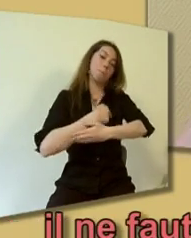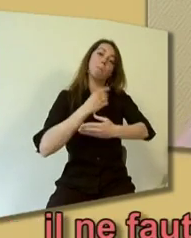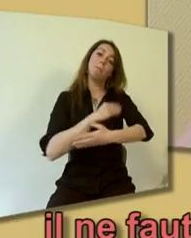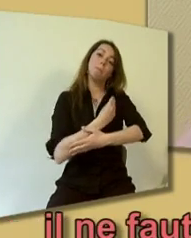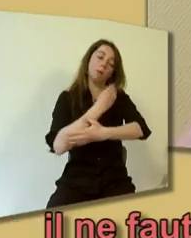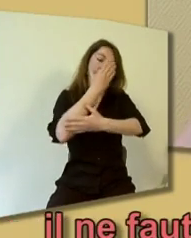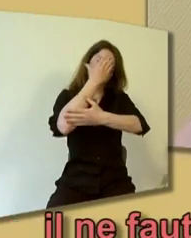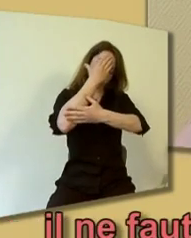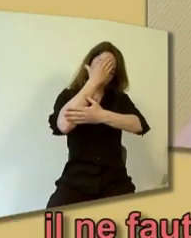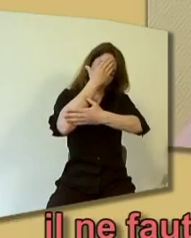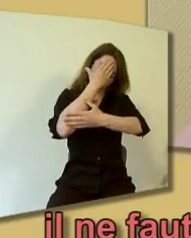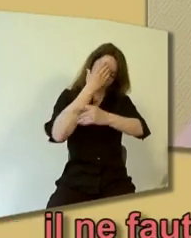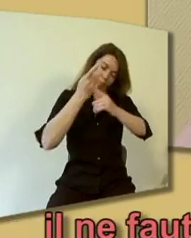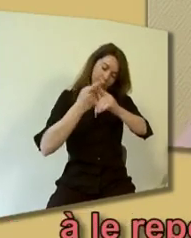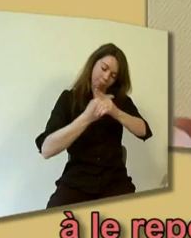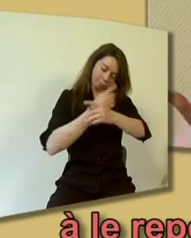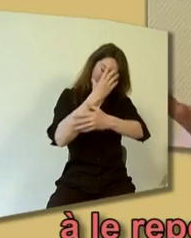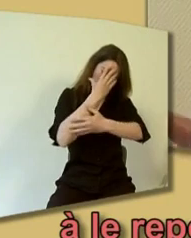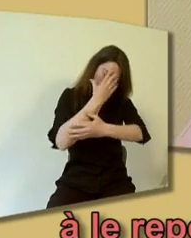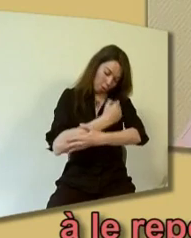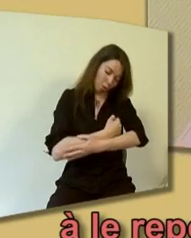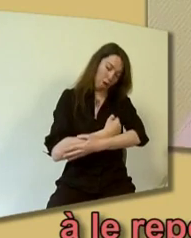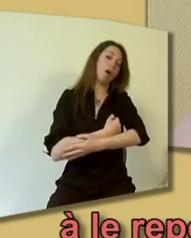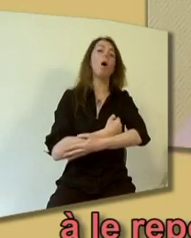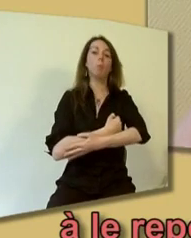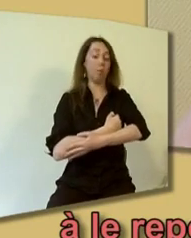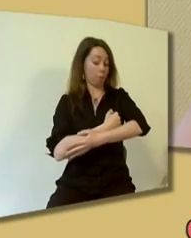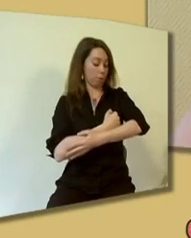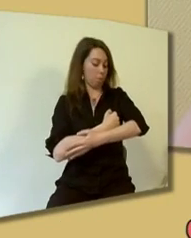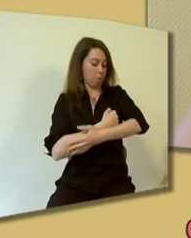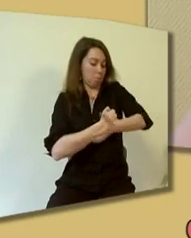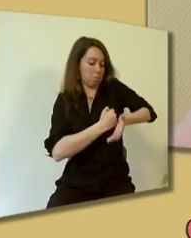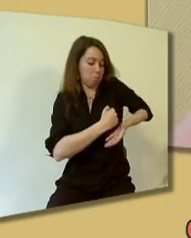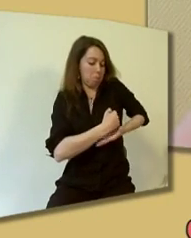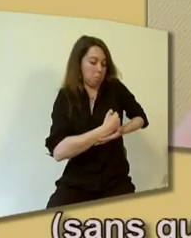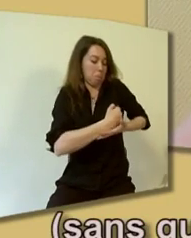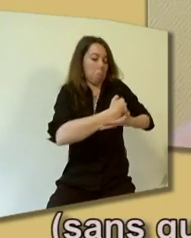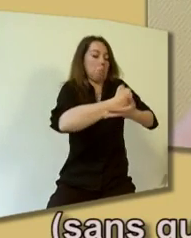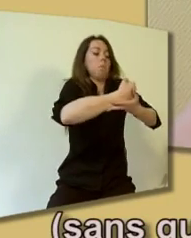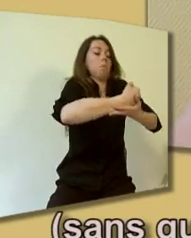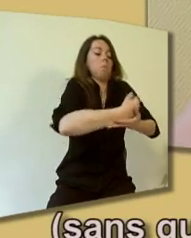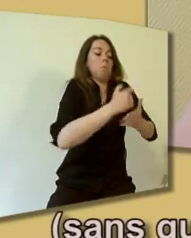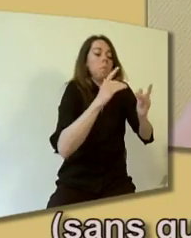ces cas-là, il ne faut pas qu'elle hésite à le reposer directement dans le lit.